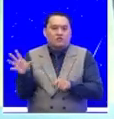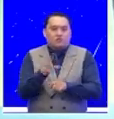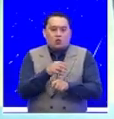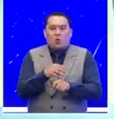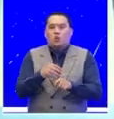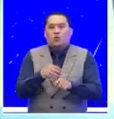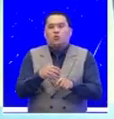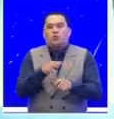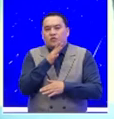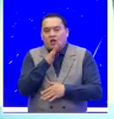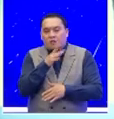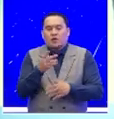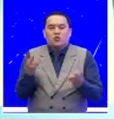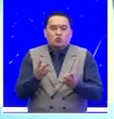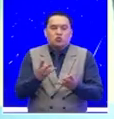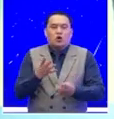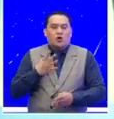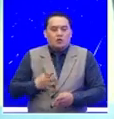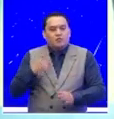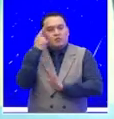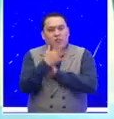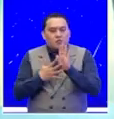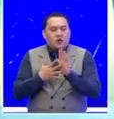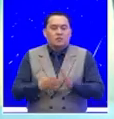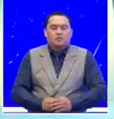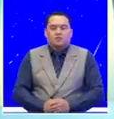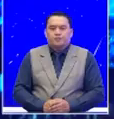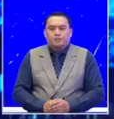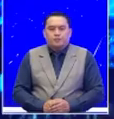но это занимает время. Просим вас отнестись с пониманием.